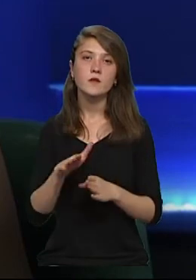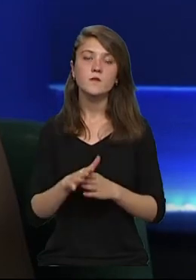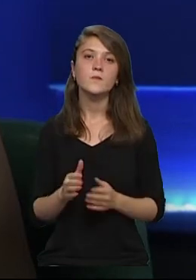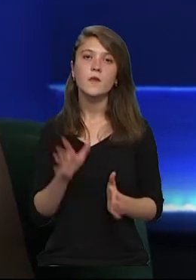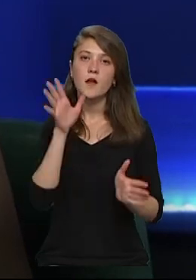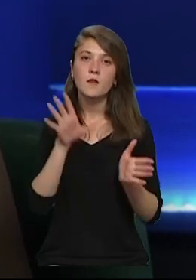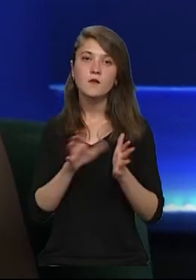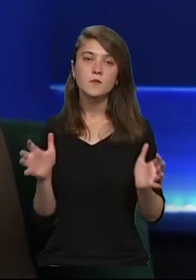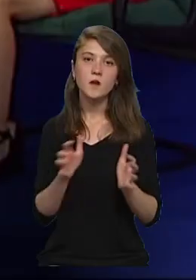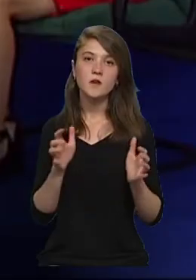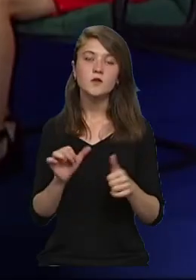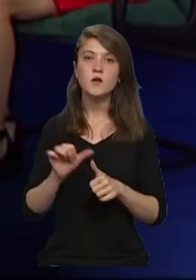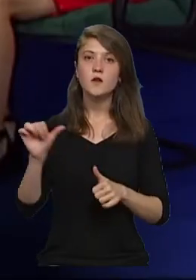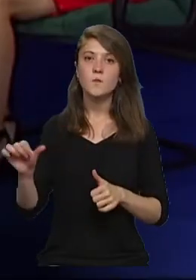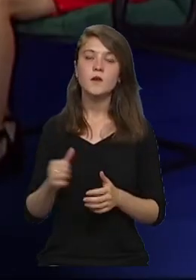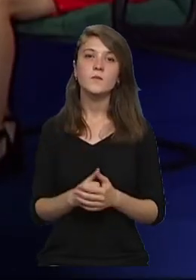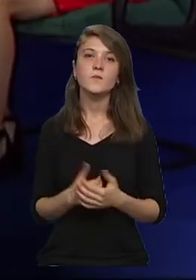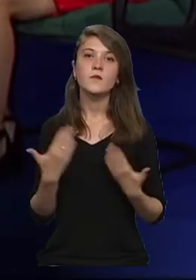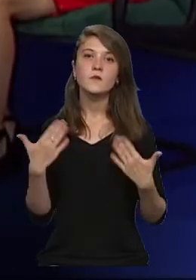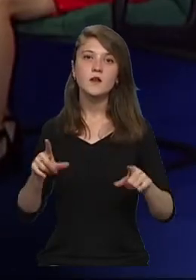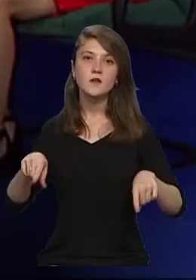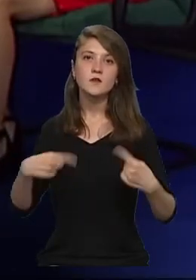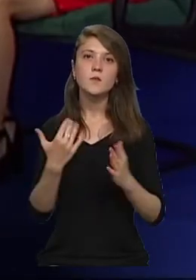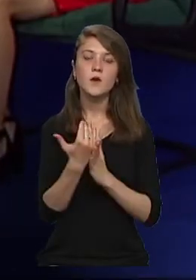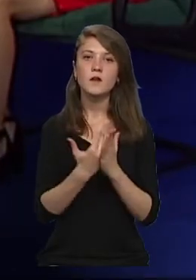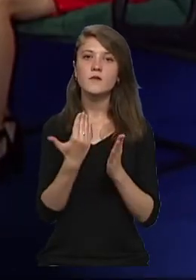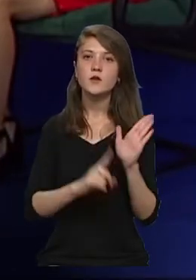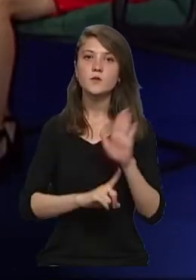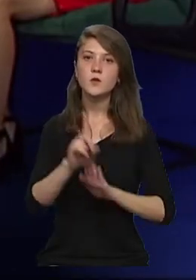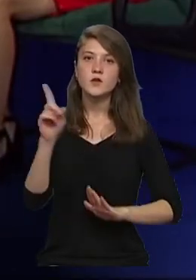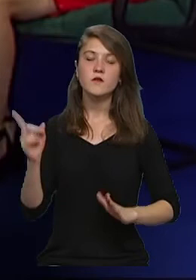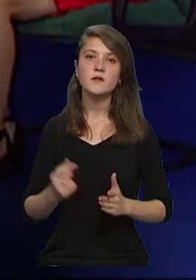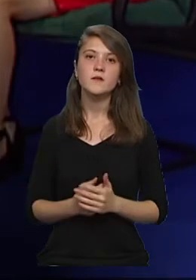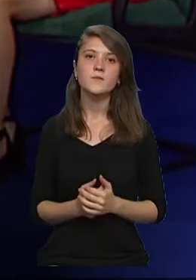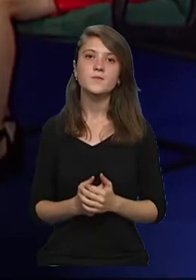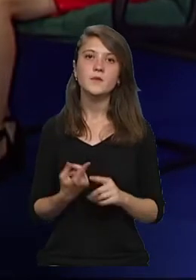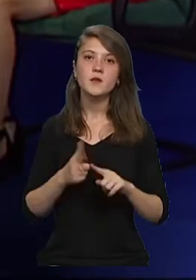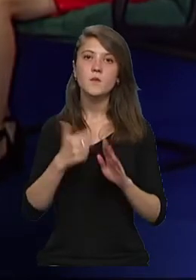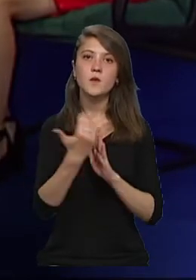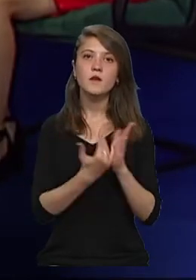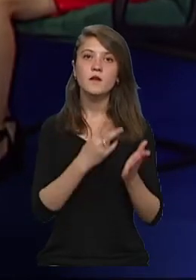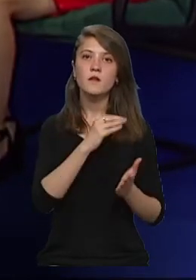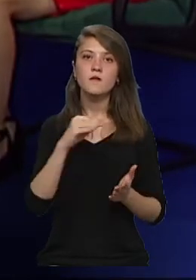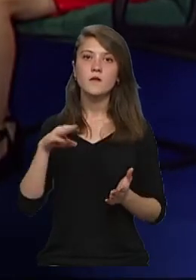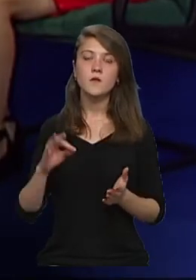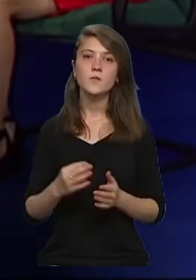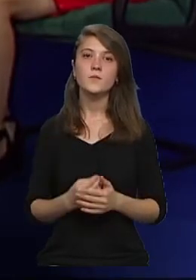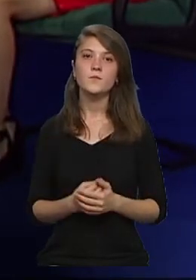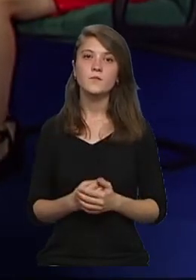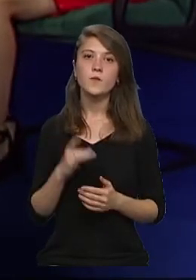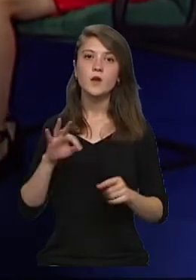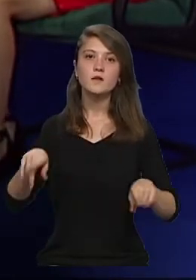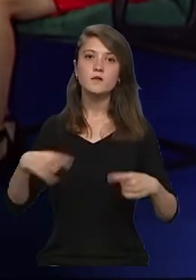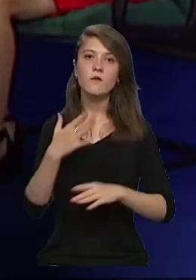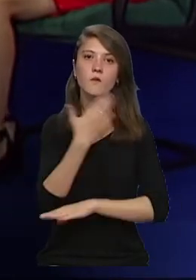енергозбереження. Зокрема, наразі вже реалізується проект, він розпочався. Це проект НЕВКО по